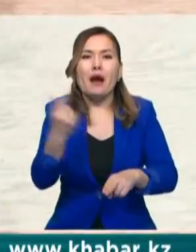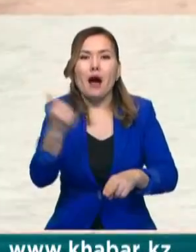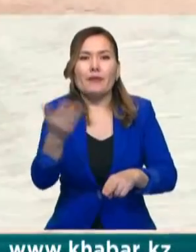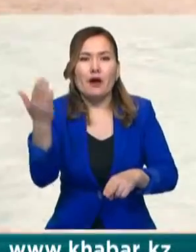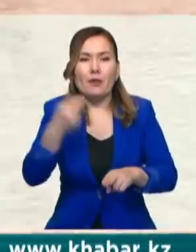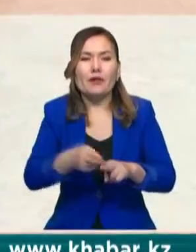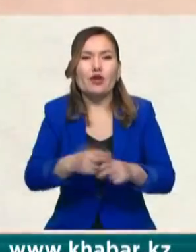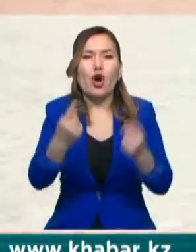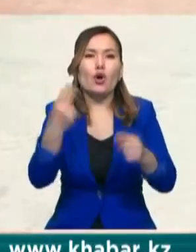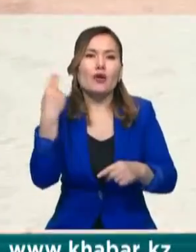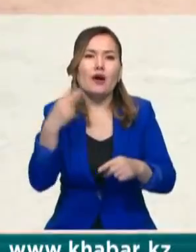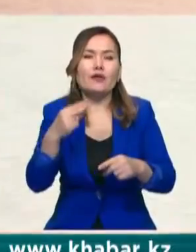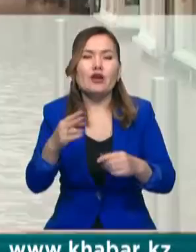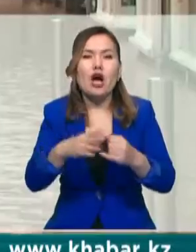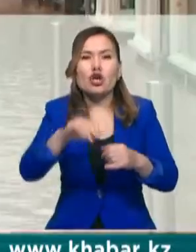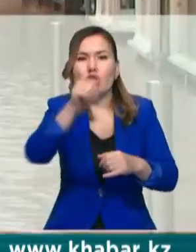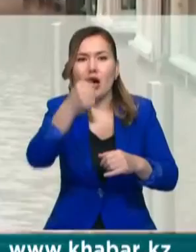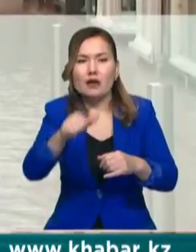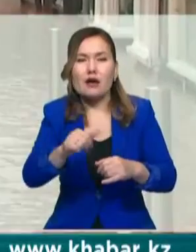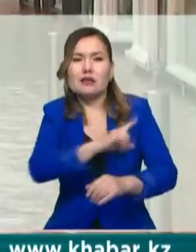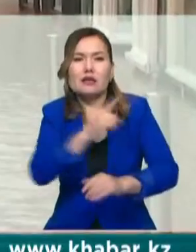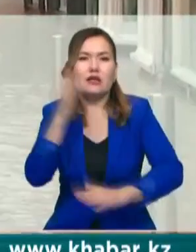бұрын ғана Ұлыбритания жағалауына кияра дауылы